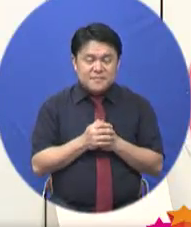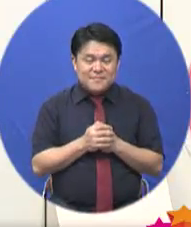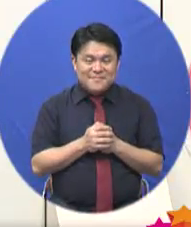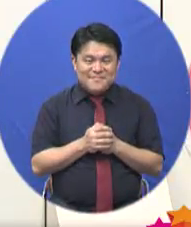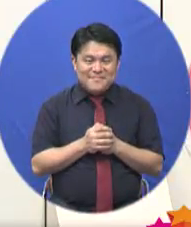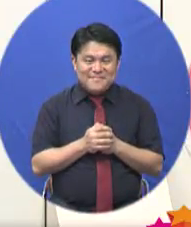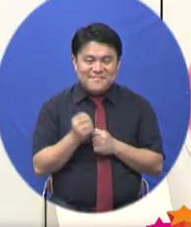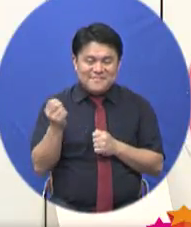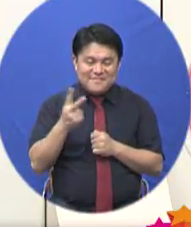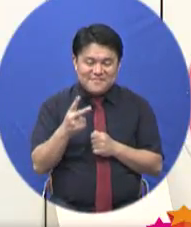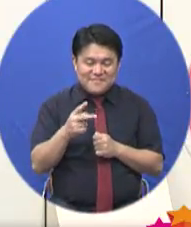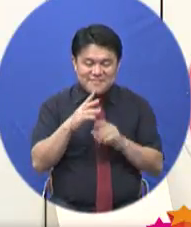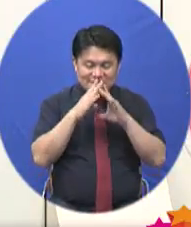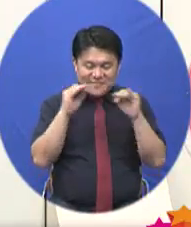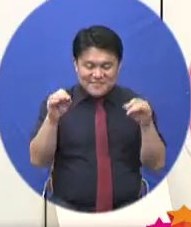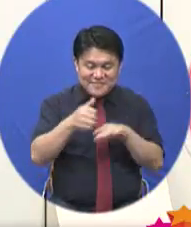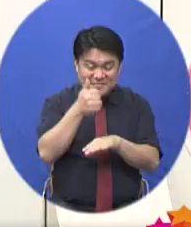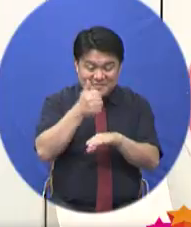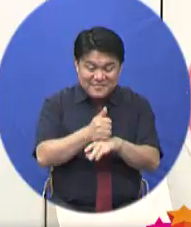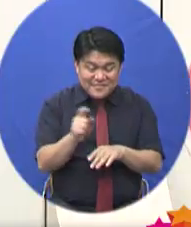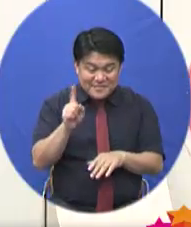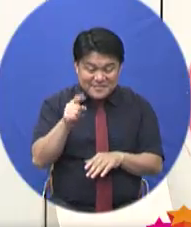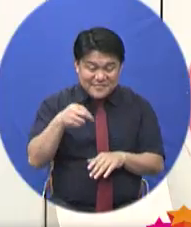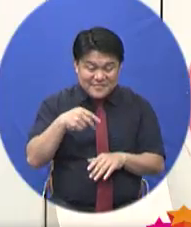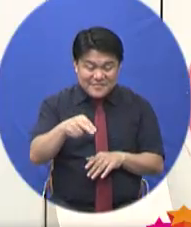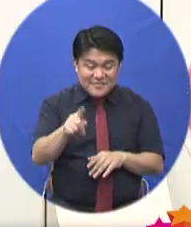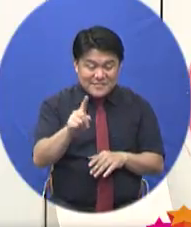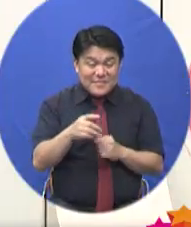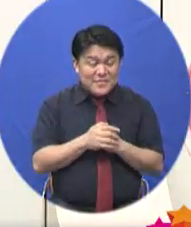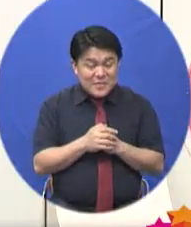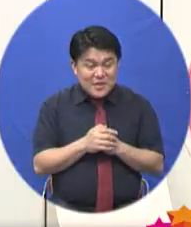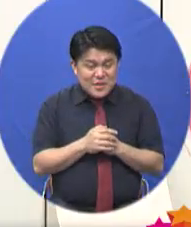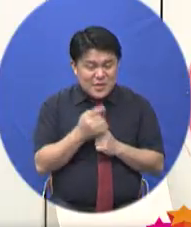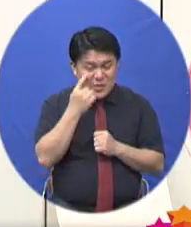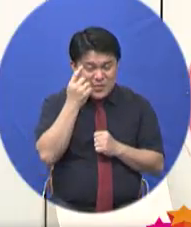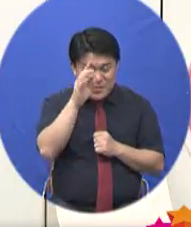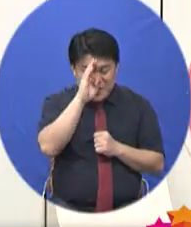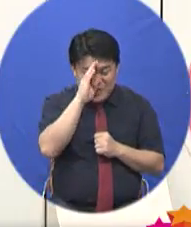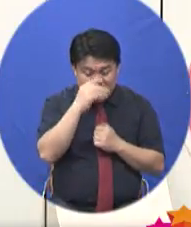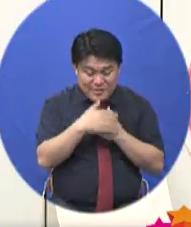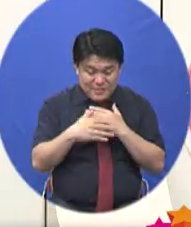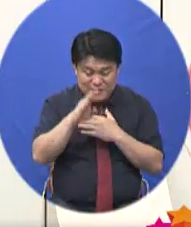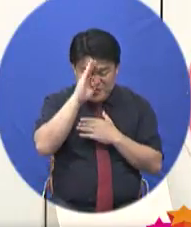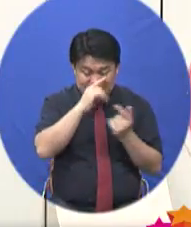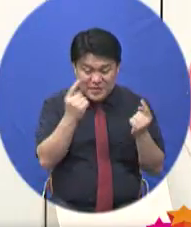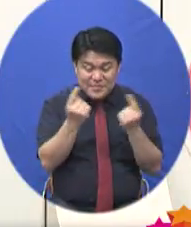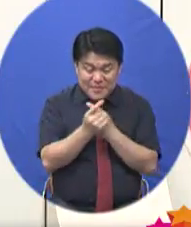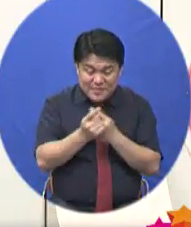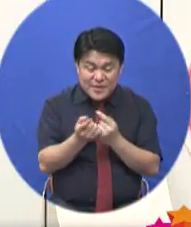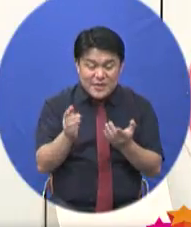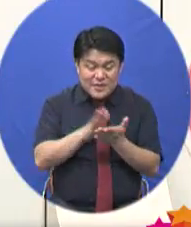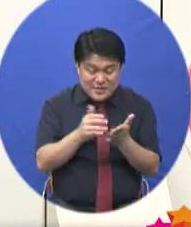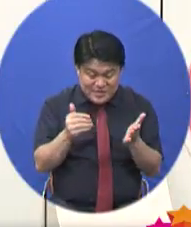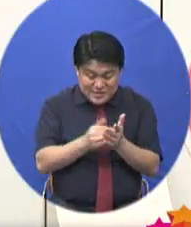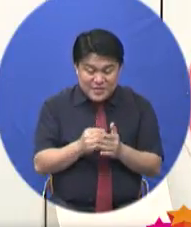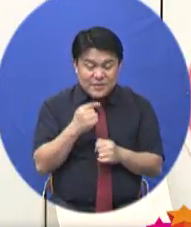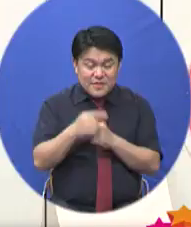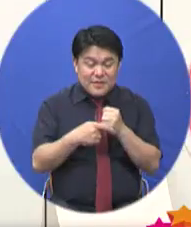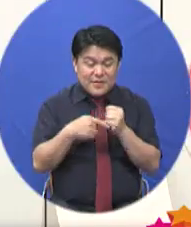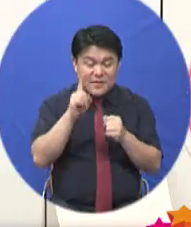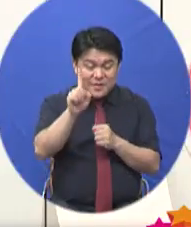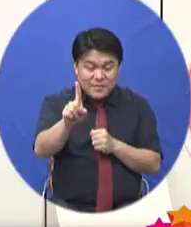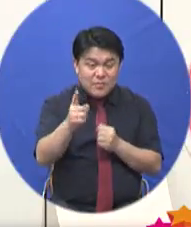네. 세종대왕님께서 지나시다 눈병도 건치고 피부병도 건치고 1년에 한 번씩 축제를